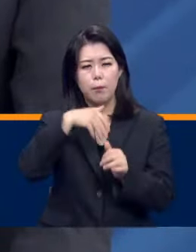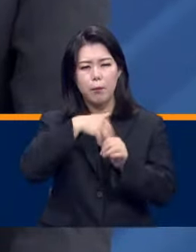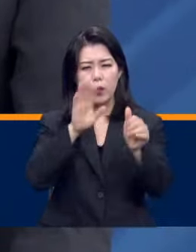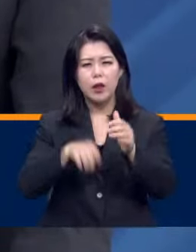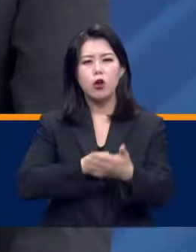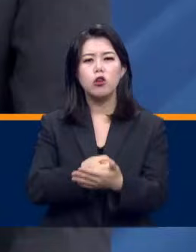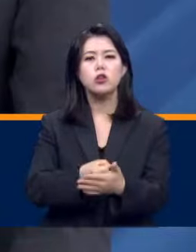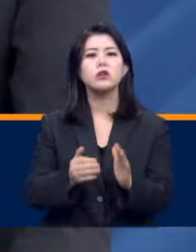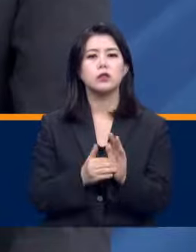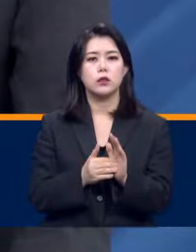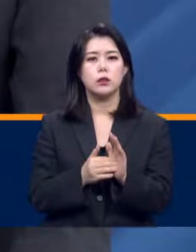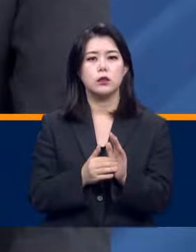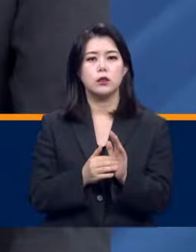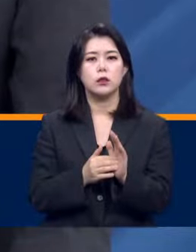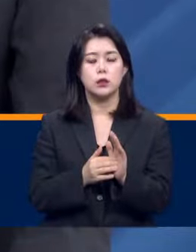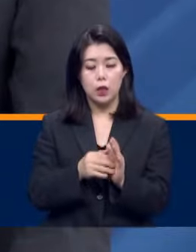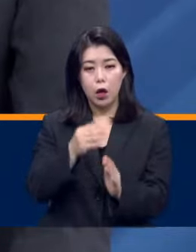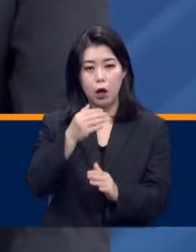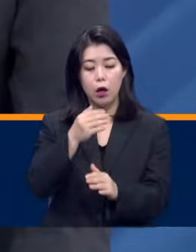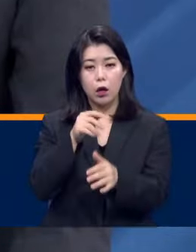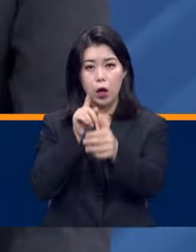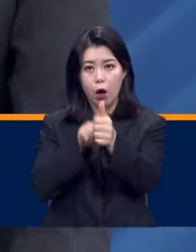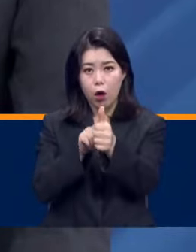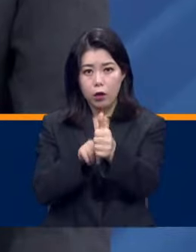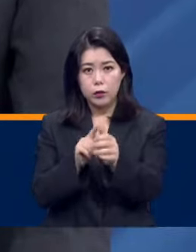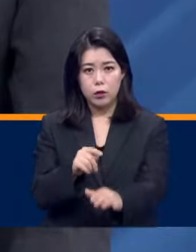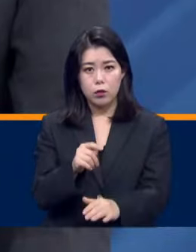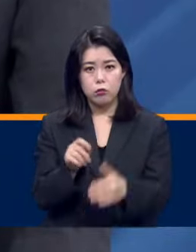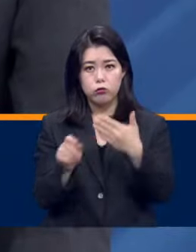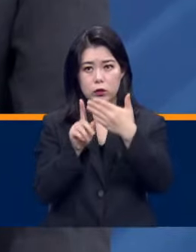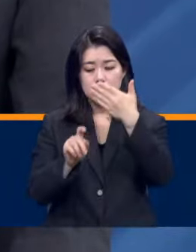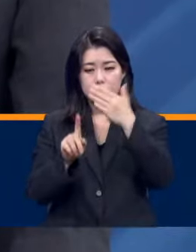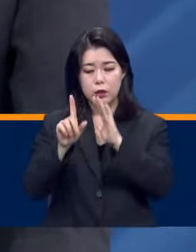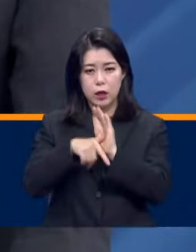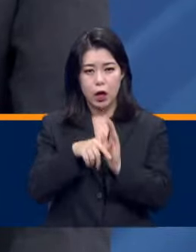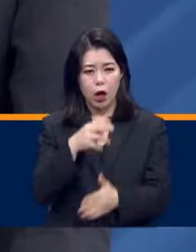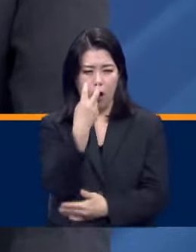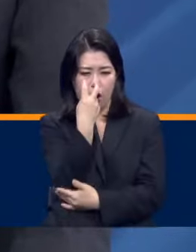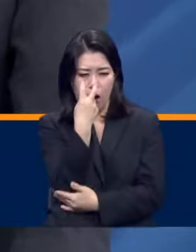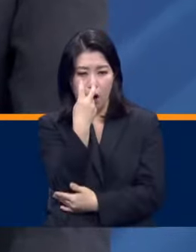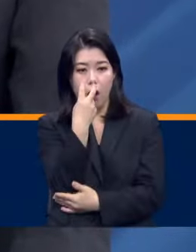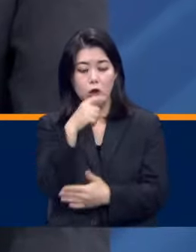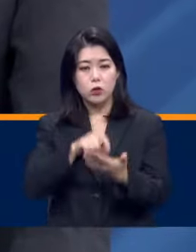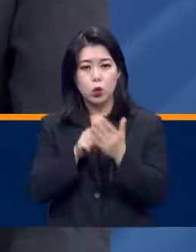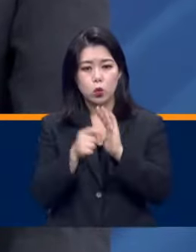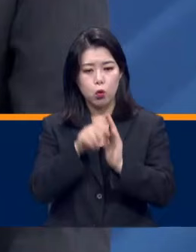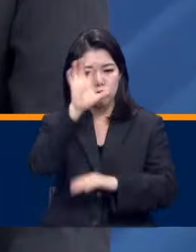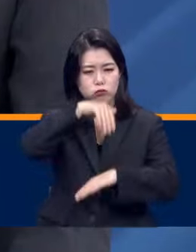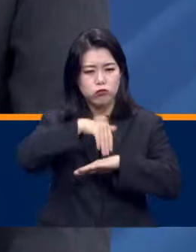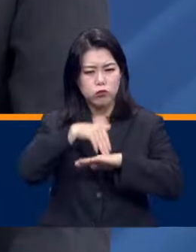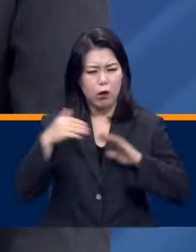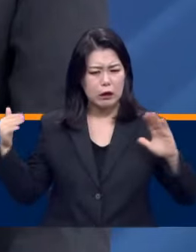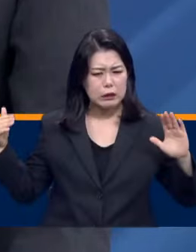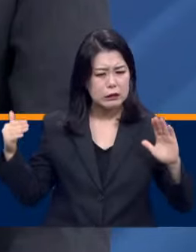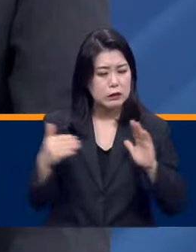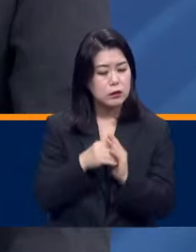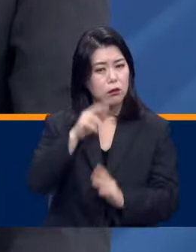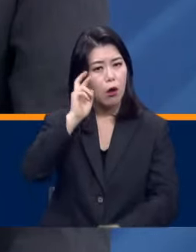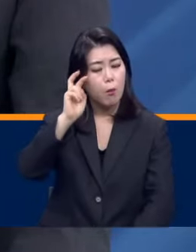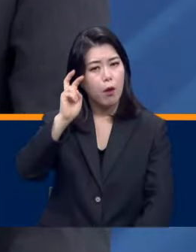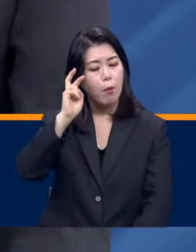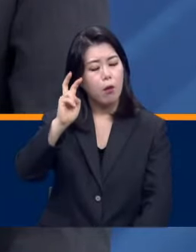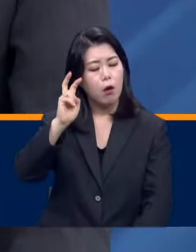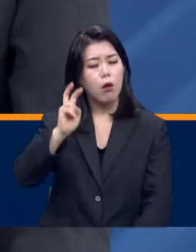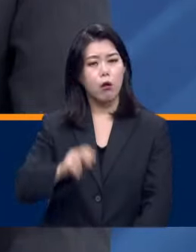상태였었다 김정은이 9월 11일에 시차를 나올만큼 웬만큼 훈련은 이미 진행이 돼 있었단 얘기 아닌가라는